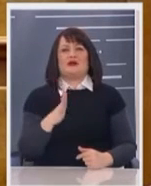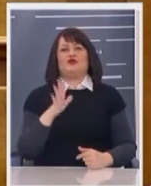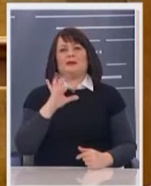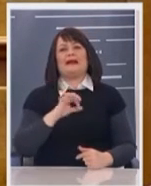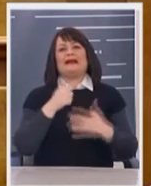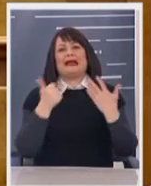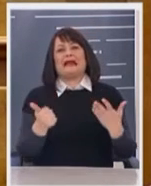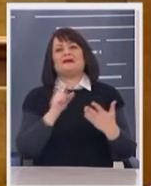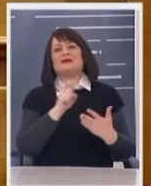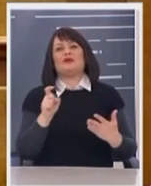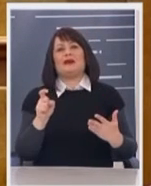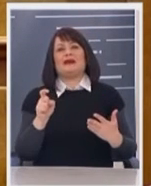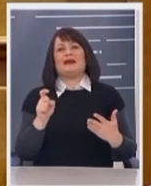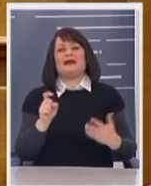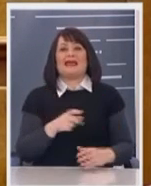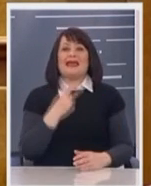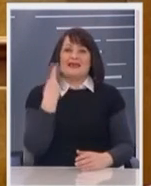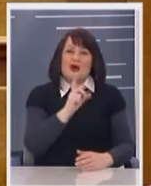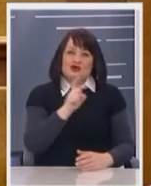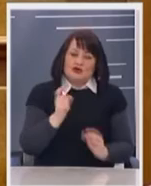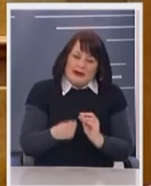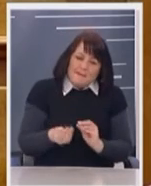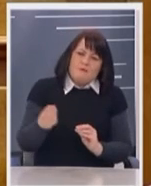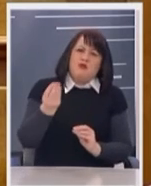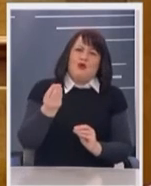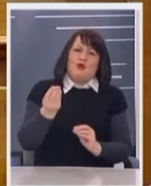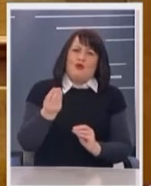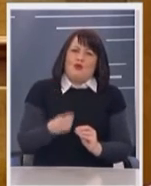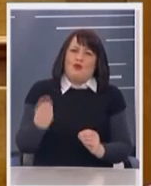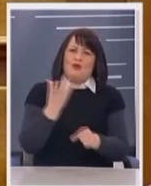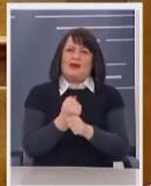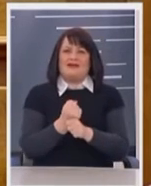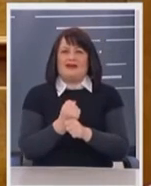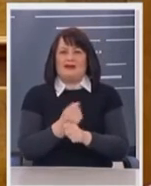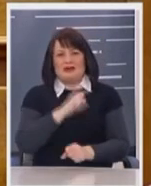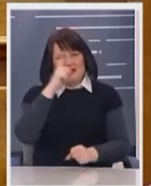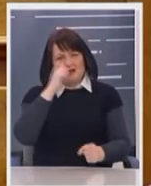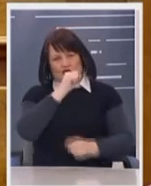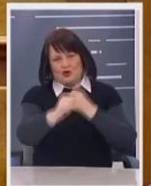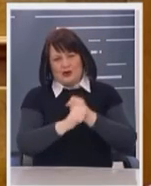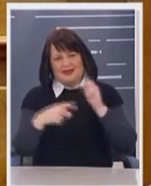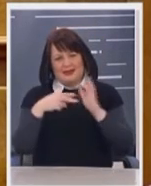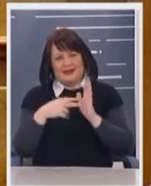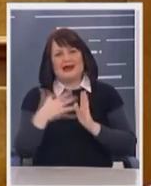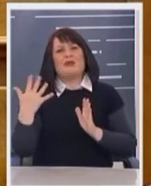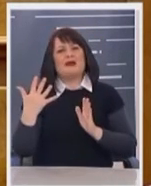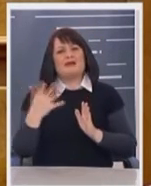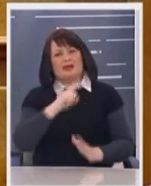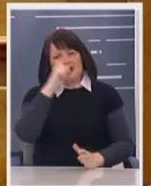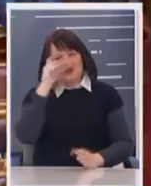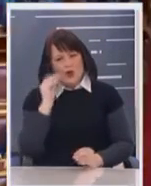1.556.000.000, δηλαδή σχεδόν 200.000.000 παραπάνω, τη δύσκολη χρονιά, επαναλαμβάνω, του